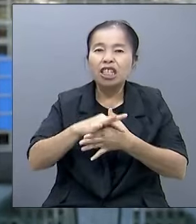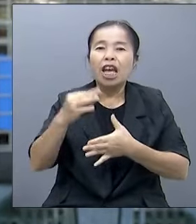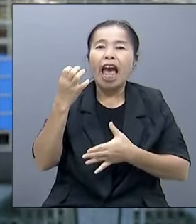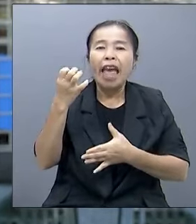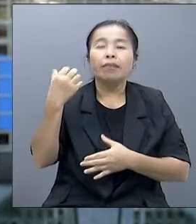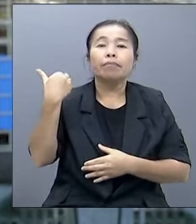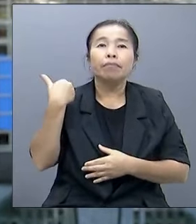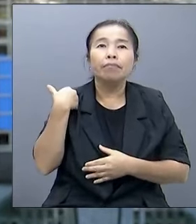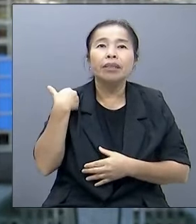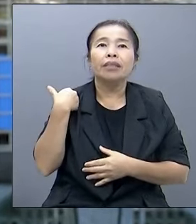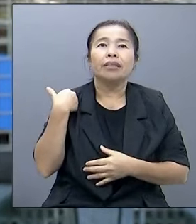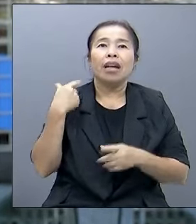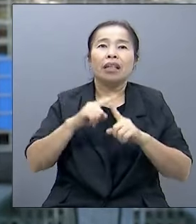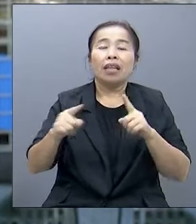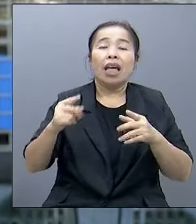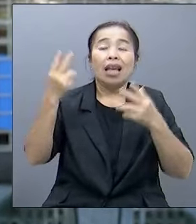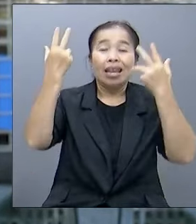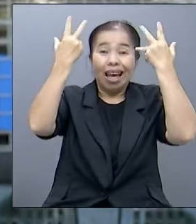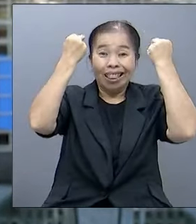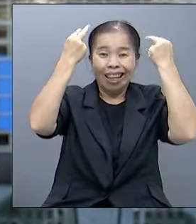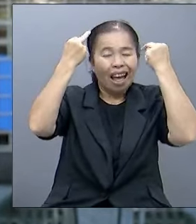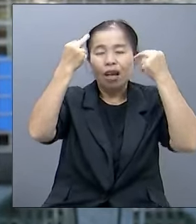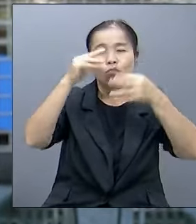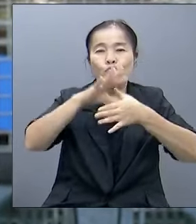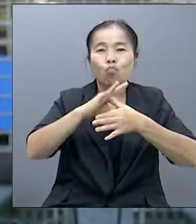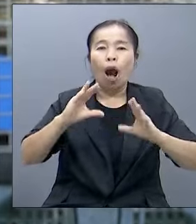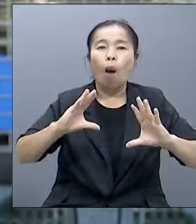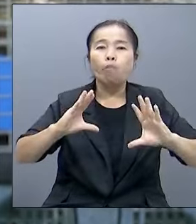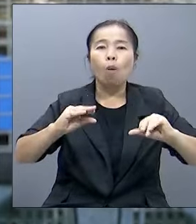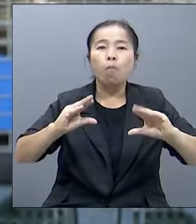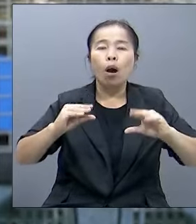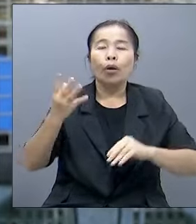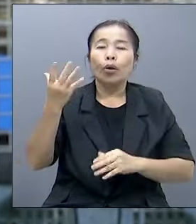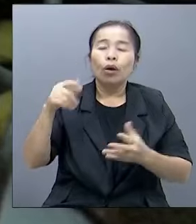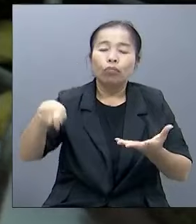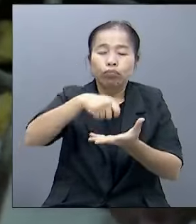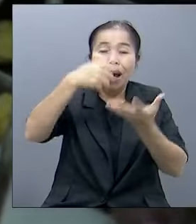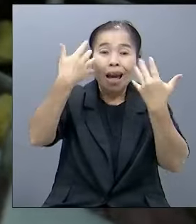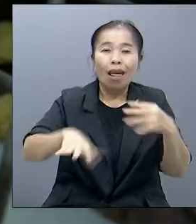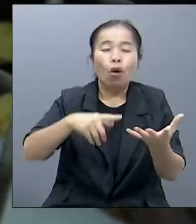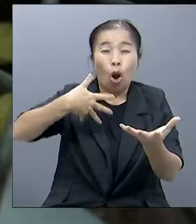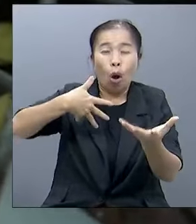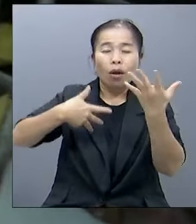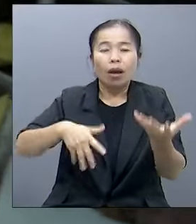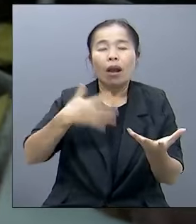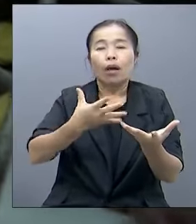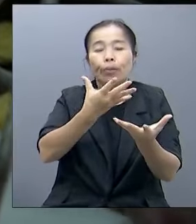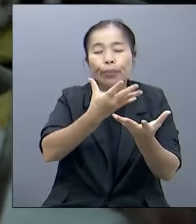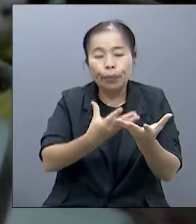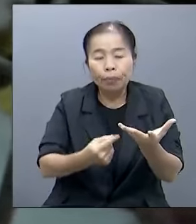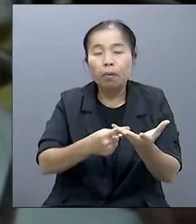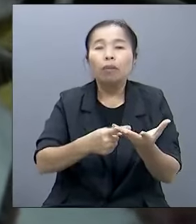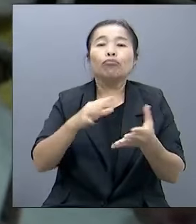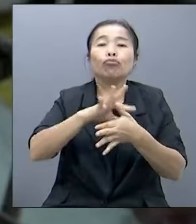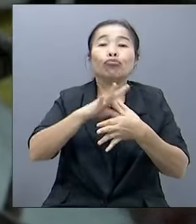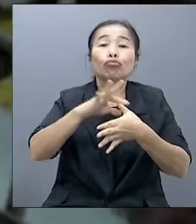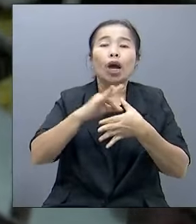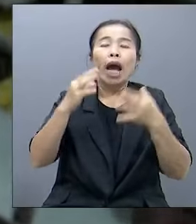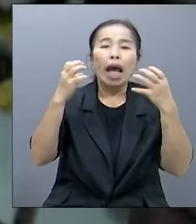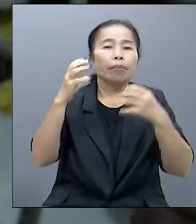างแต่เนื้อกระต่ายไม่ใช่นะนี่ก็คือเป็นความพิเศษของเนื้อกระต่ายผลตอบรับตั้งแต่ทำฟาร์มกระต่